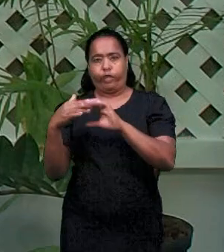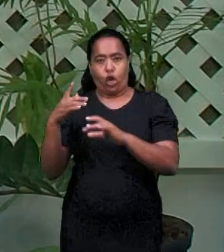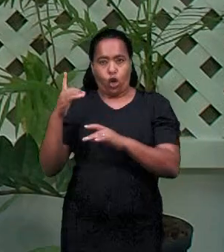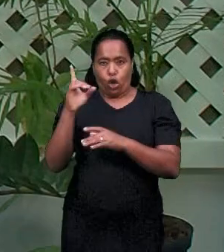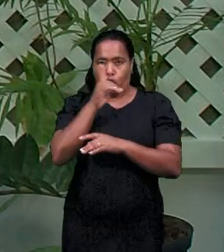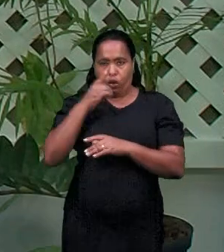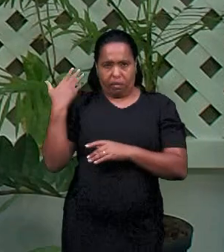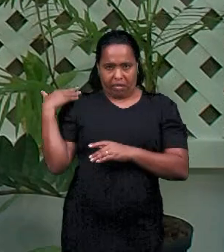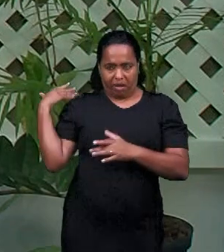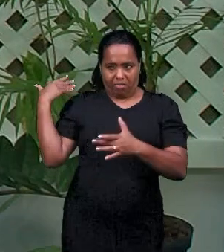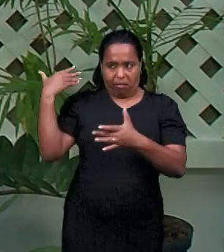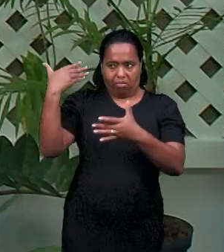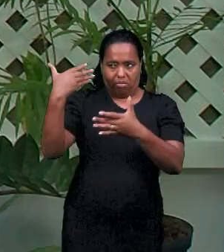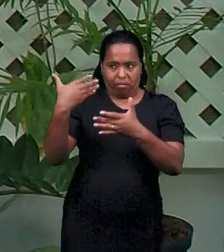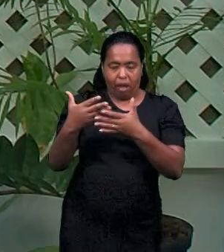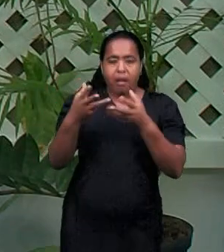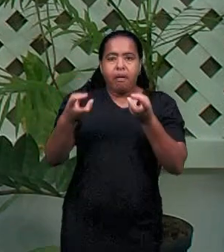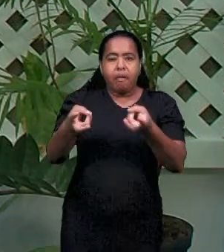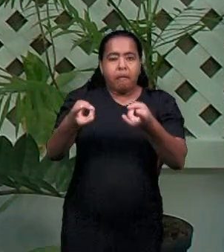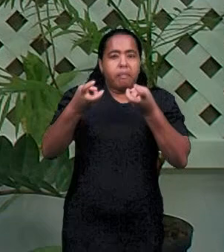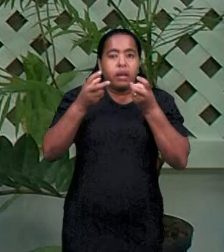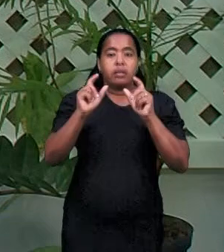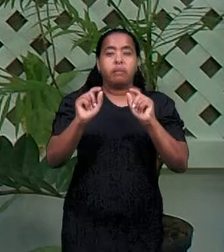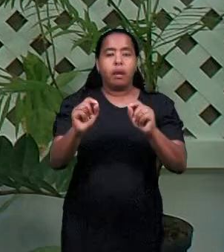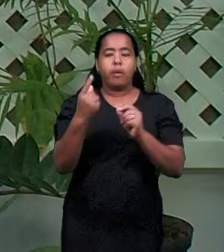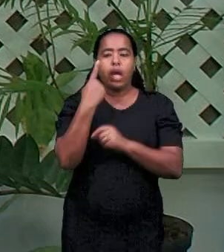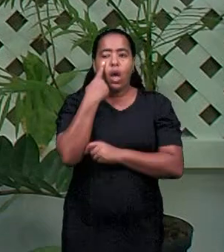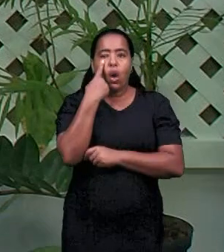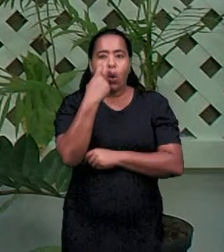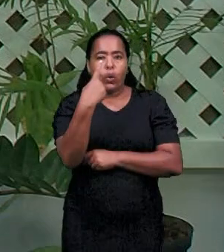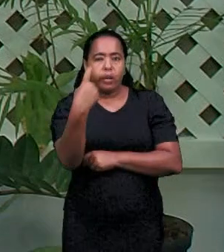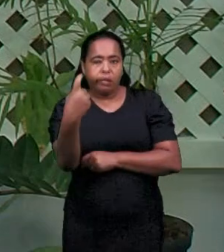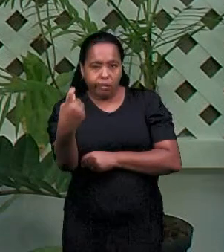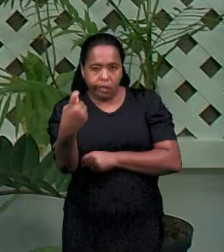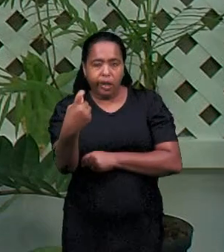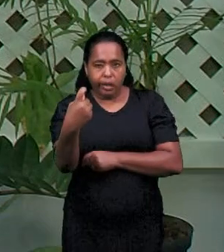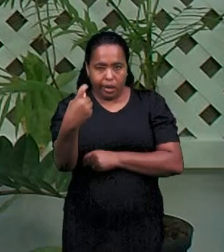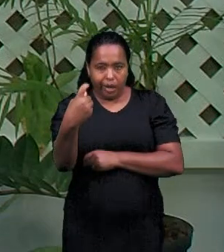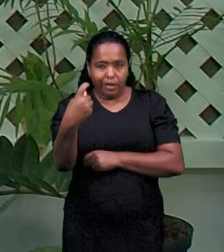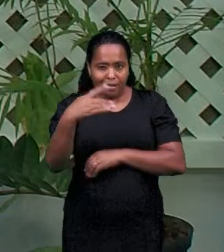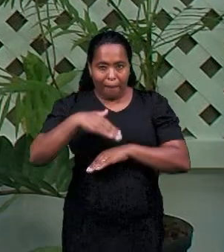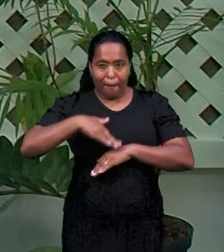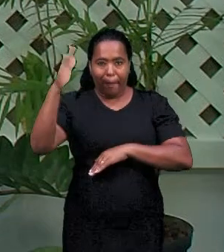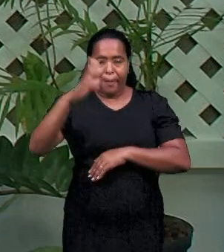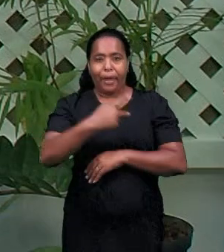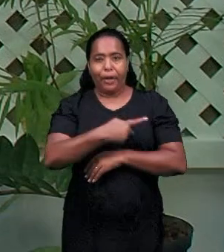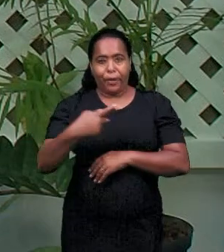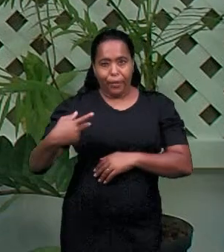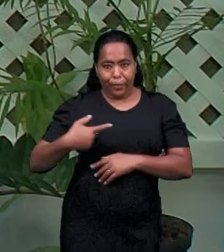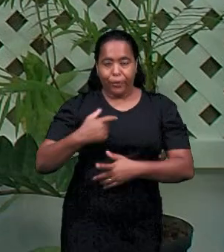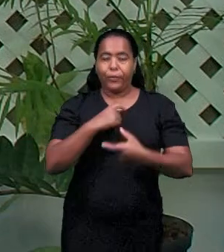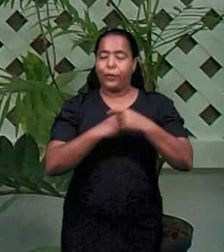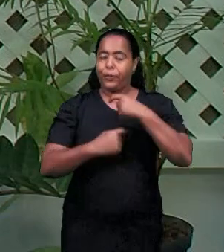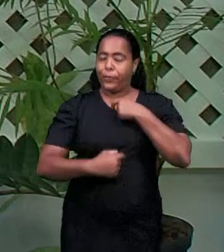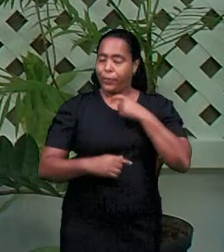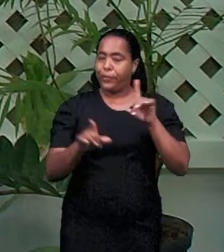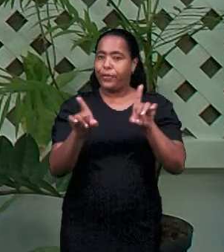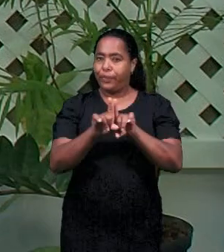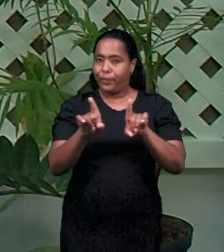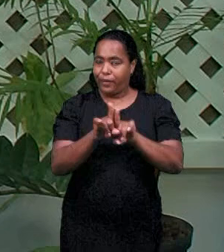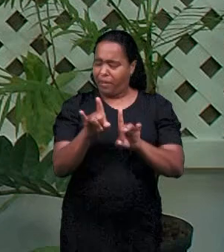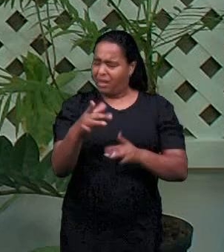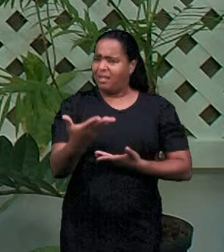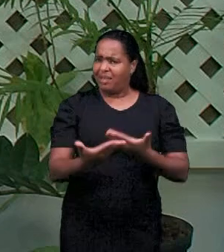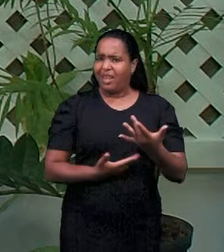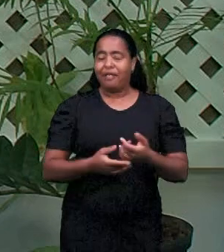Donc il y a un intérêt chaque fois plus grand de la part des pasteurs, des ouvriers, nos frères, y compris des enfants,